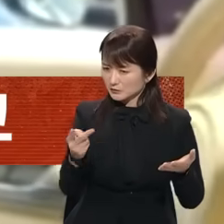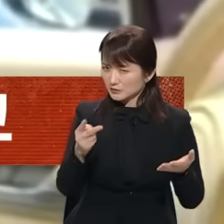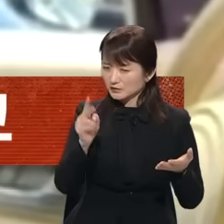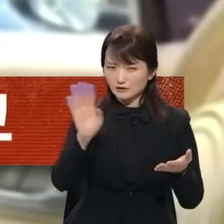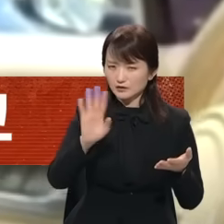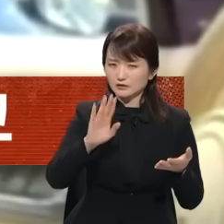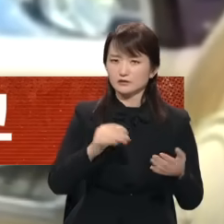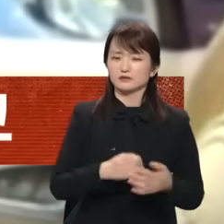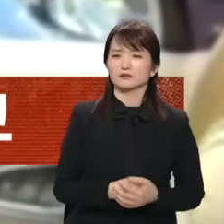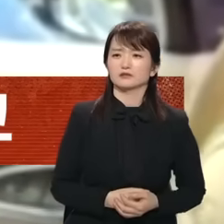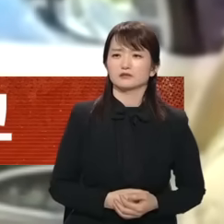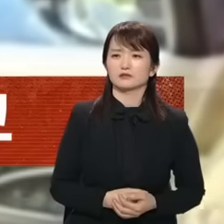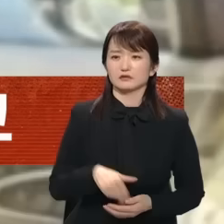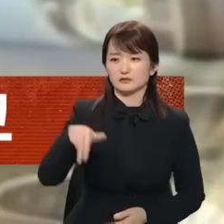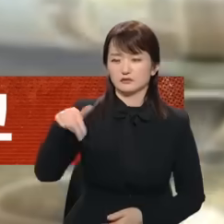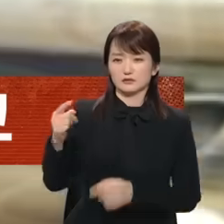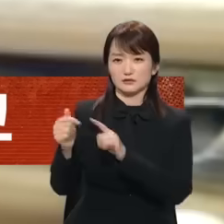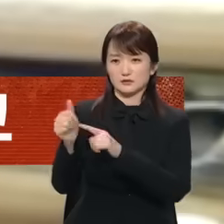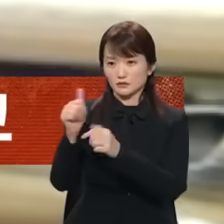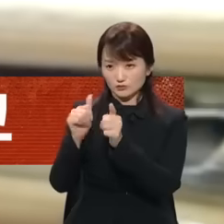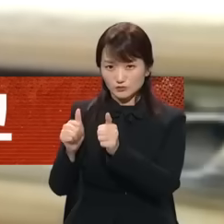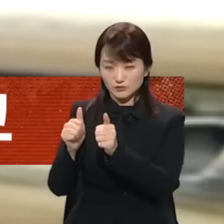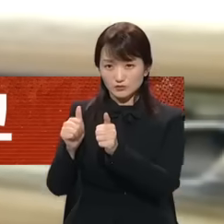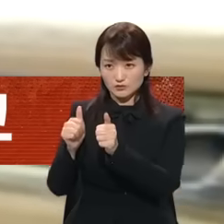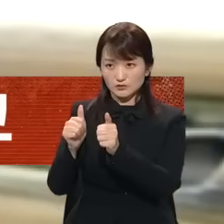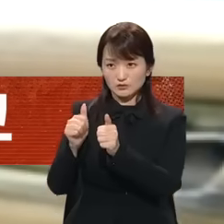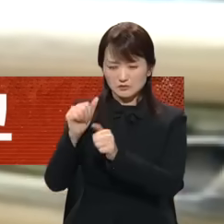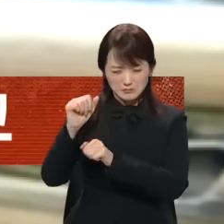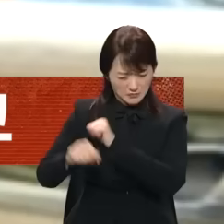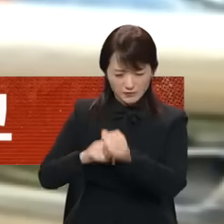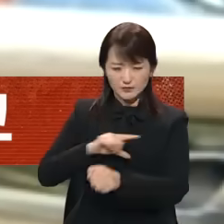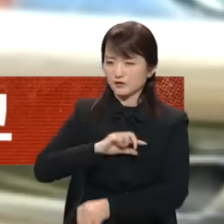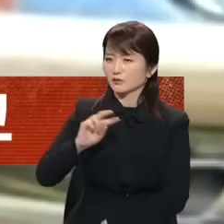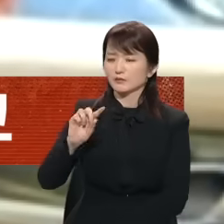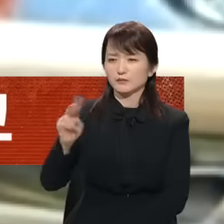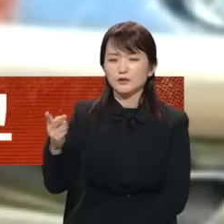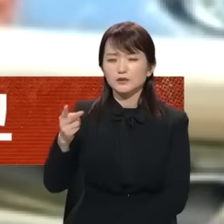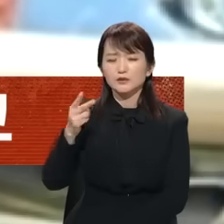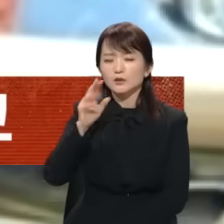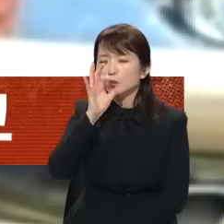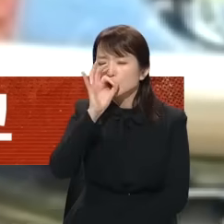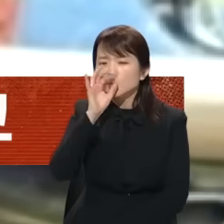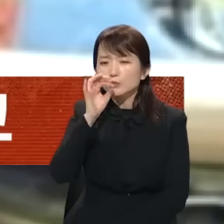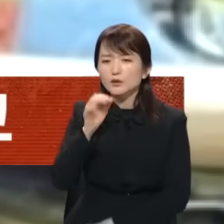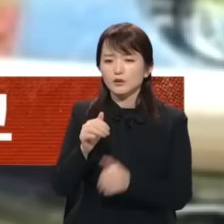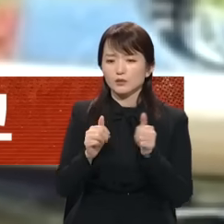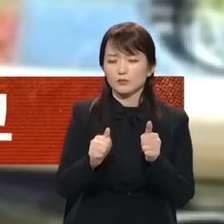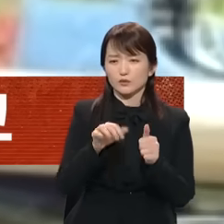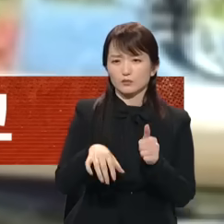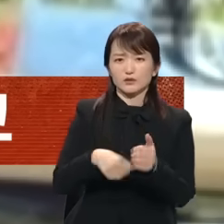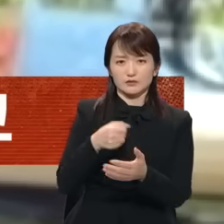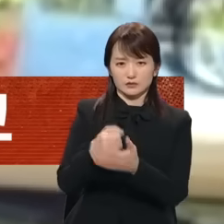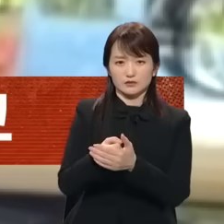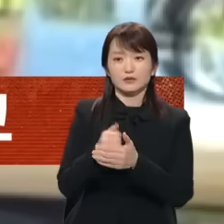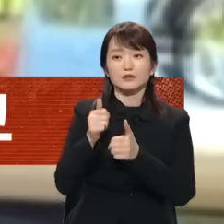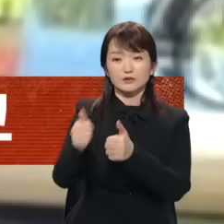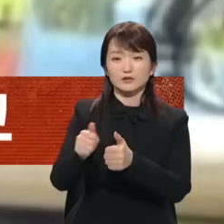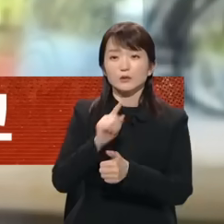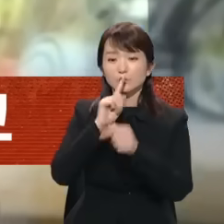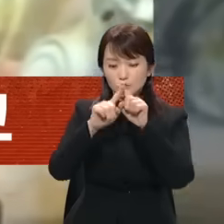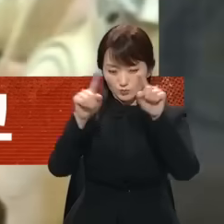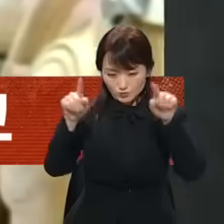않습니다 저는 뭐 조영기 씨나 변호인이 마대로 바꿀 수 있는게 아니고 법원의 판단에 의해서 공소장 변경을 통해서 변경이 된 것으로